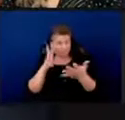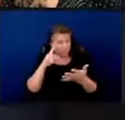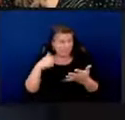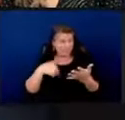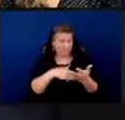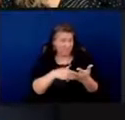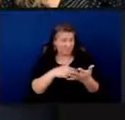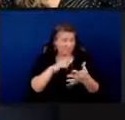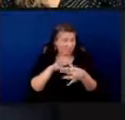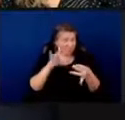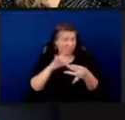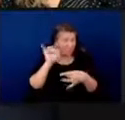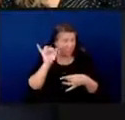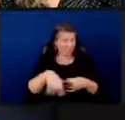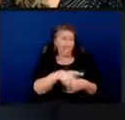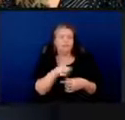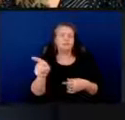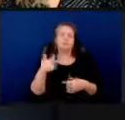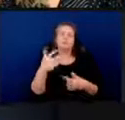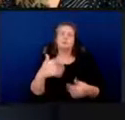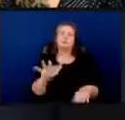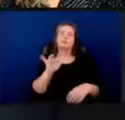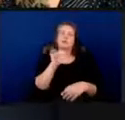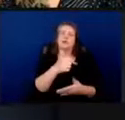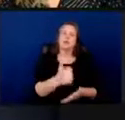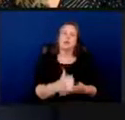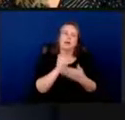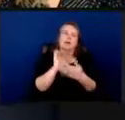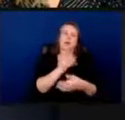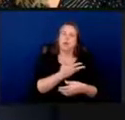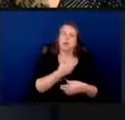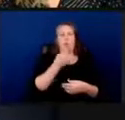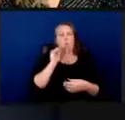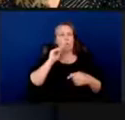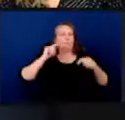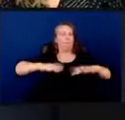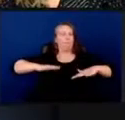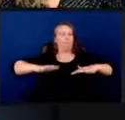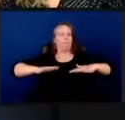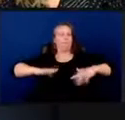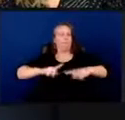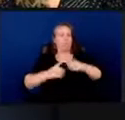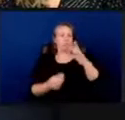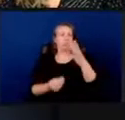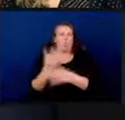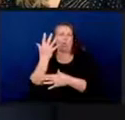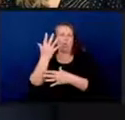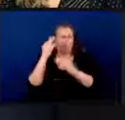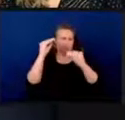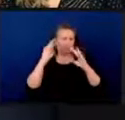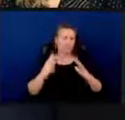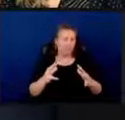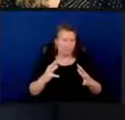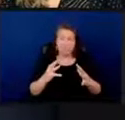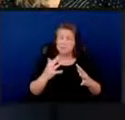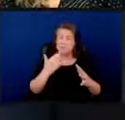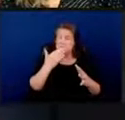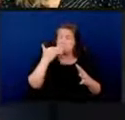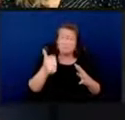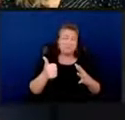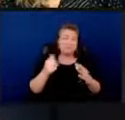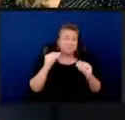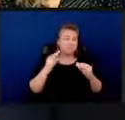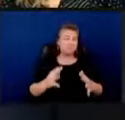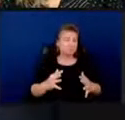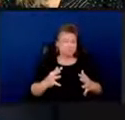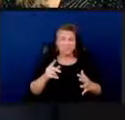akiwezi kukabiliwa. Nafikiri kuna nafasi nzuri sana ya kukuza walimu